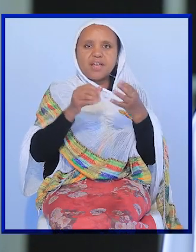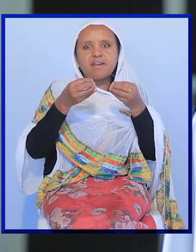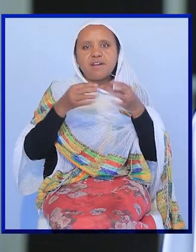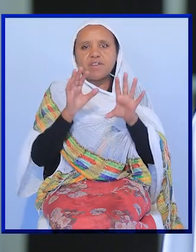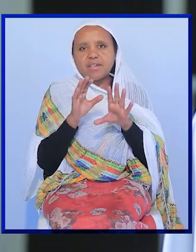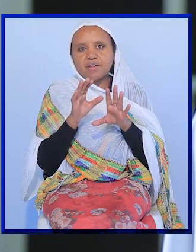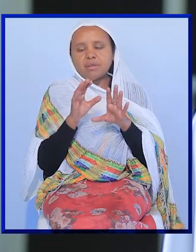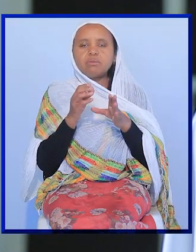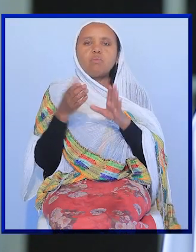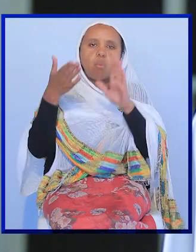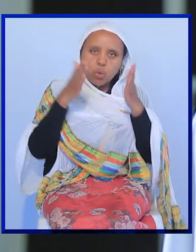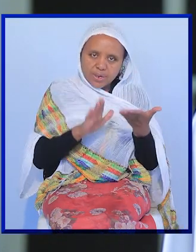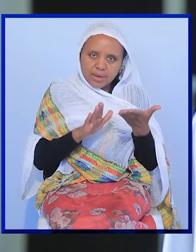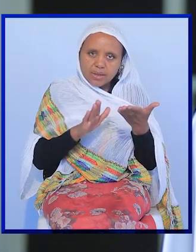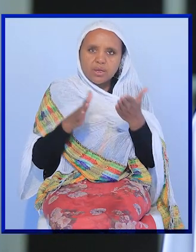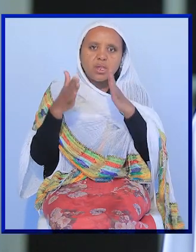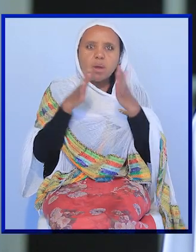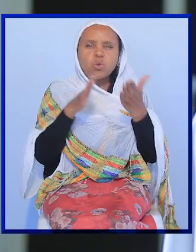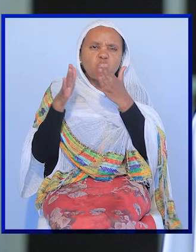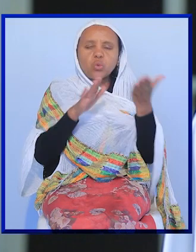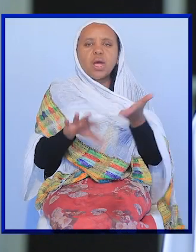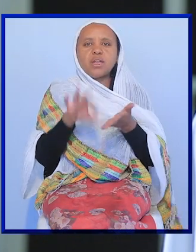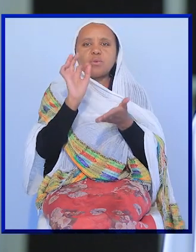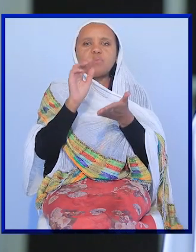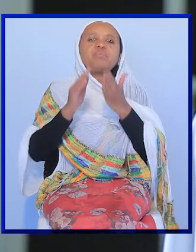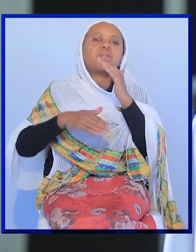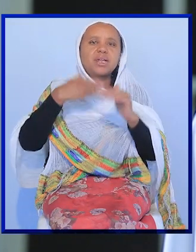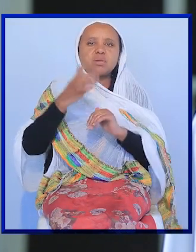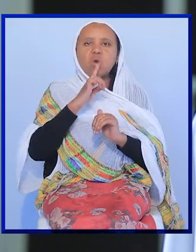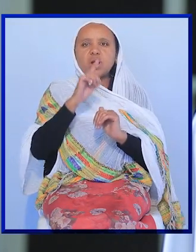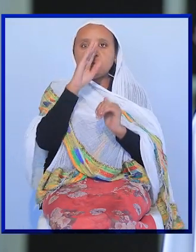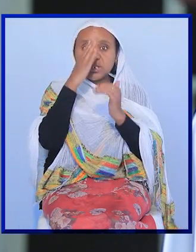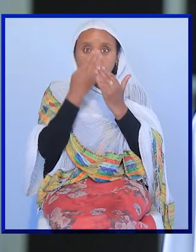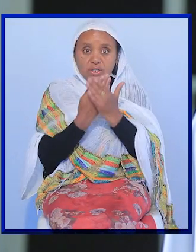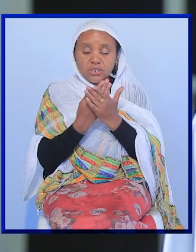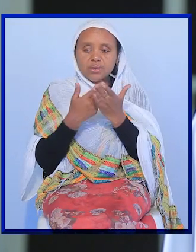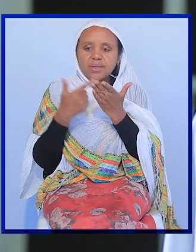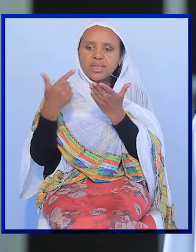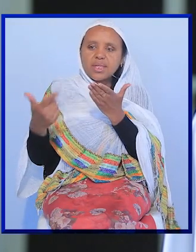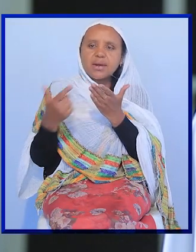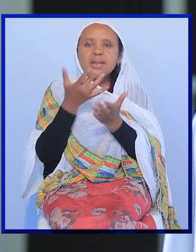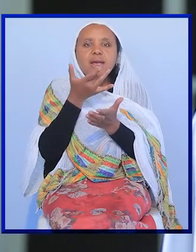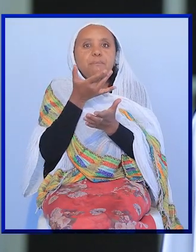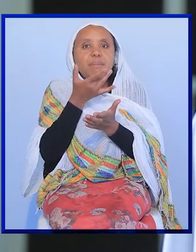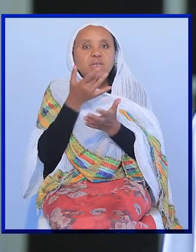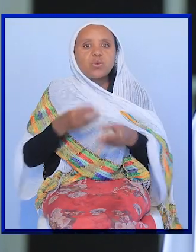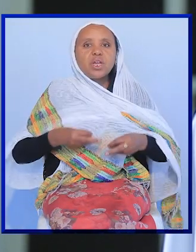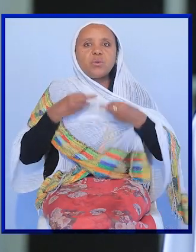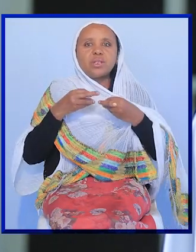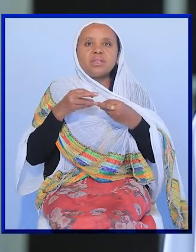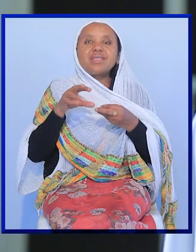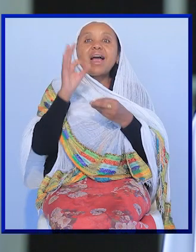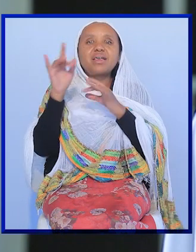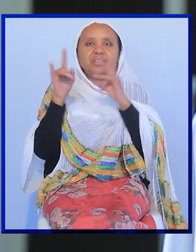ረገፈ፣ ሞተ፣ የሞት ሞት አገኘ። ከዚህ በኋላ ነው የሰው ልጅ ያንን የቀመሰውን ህይወት ያገኝ